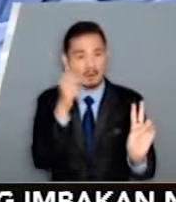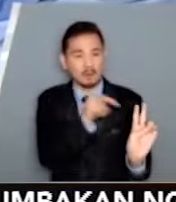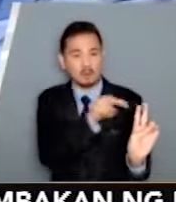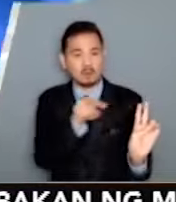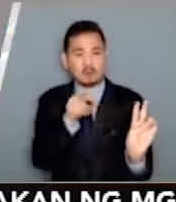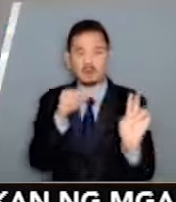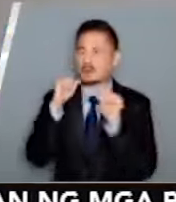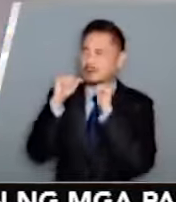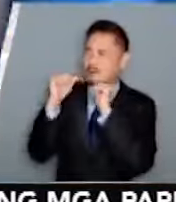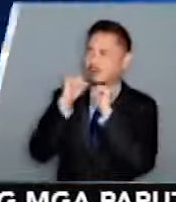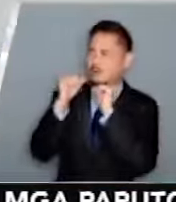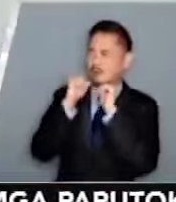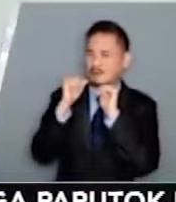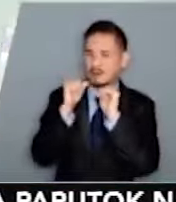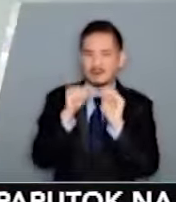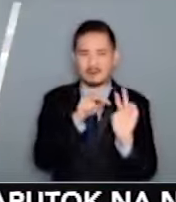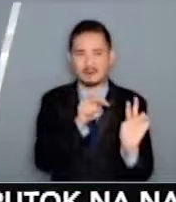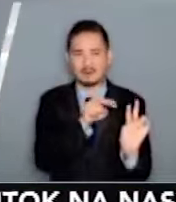Agustin.